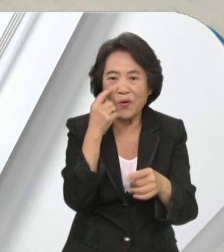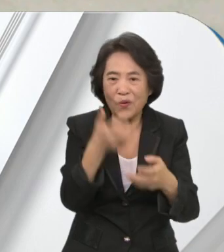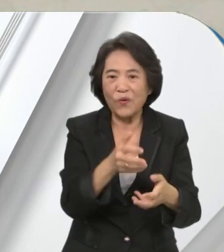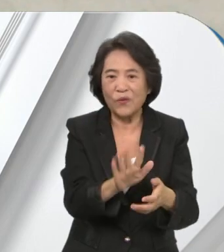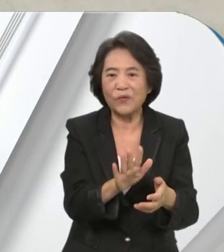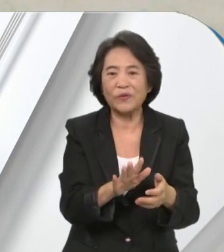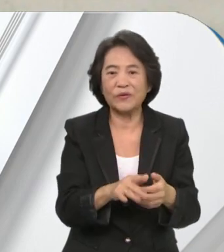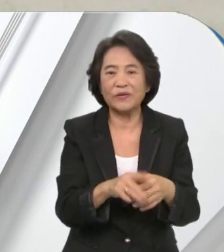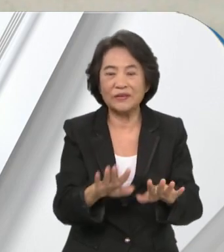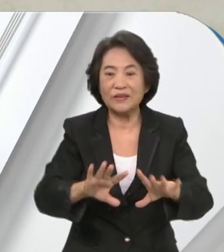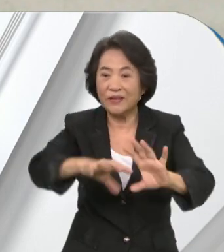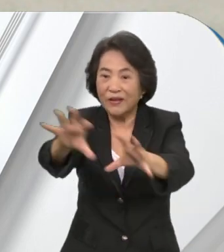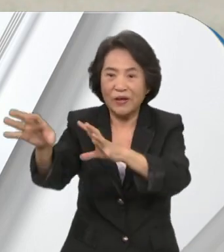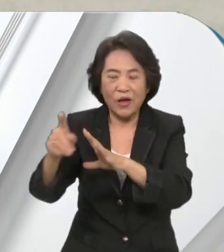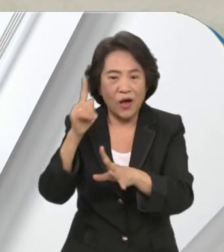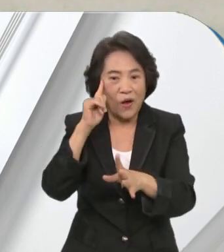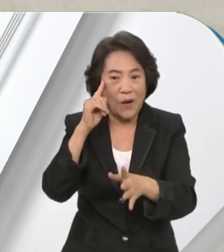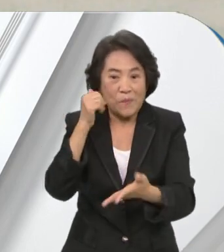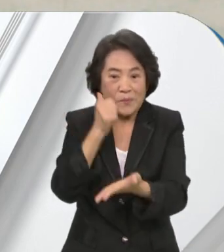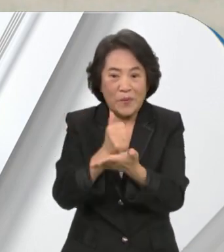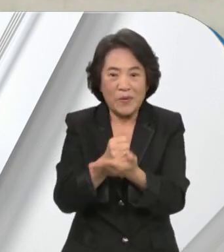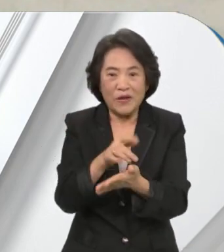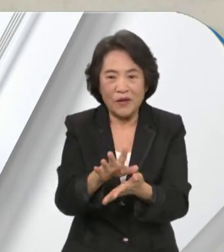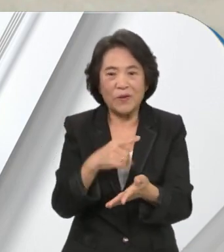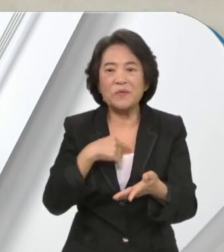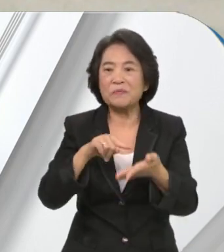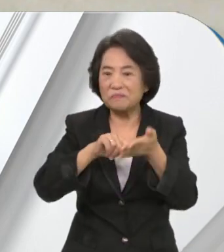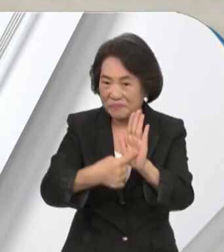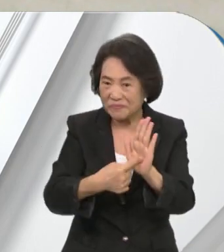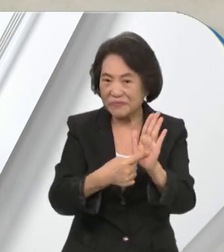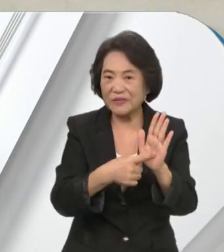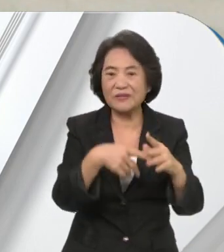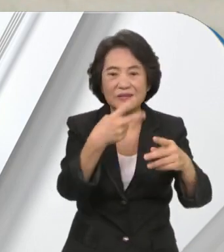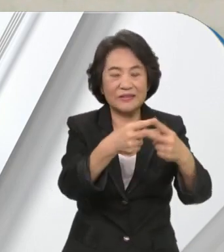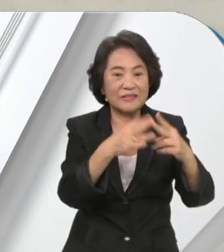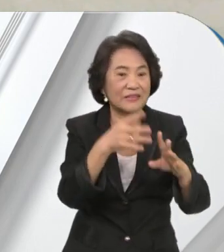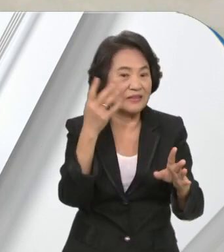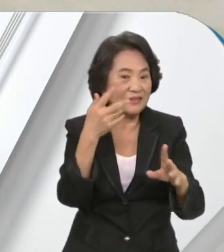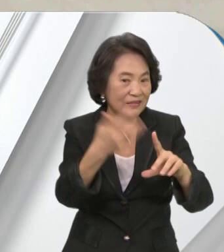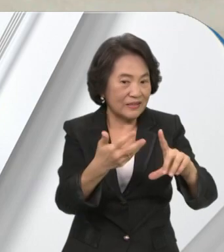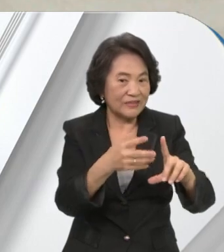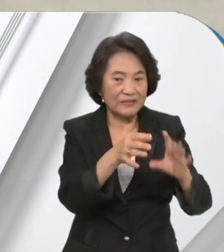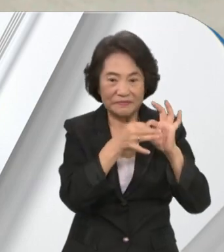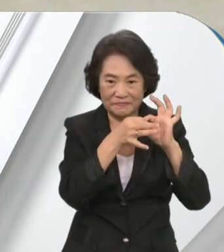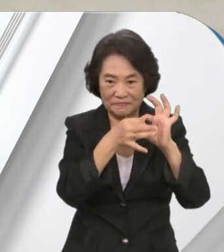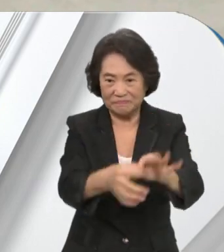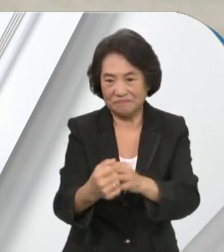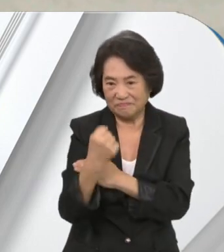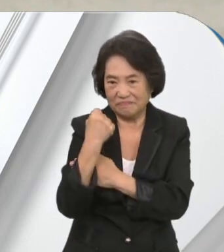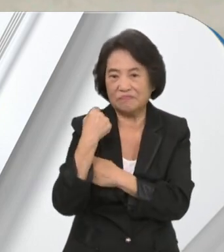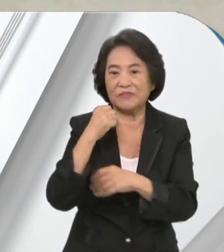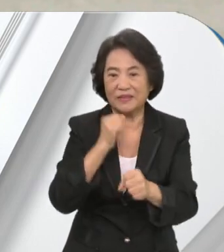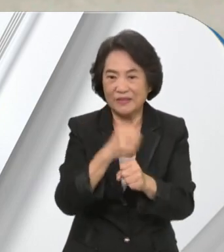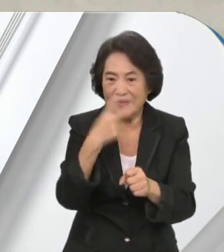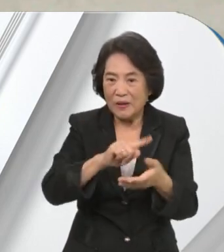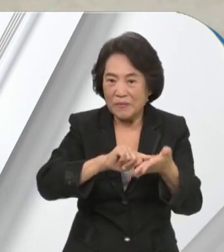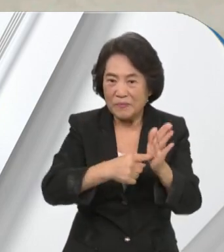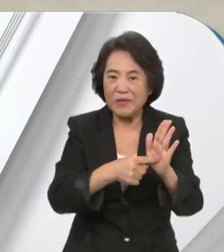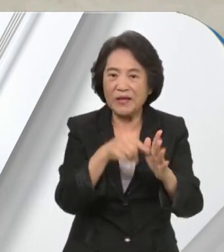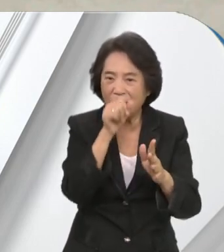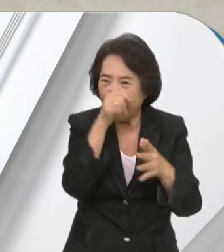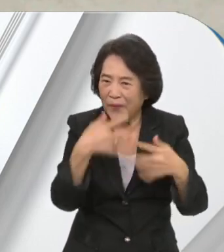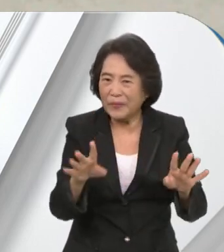擺做得得到了在國際嘅肯定，是表示客家電視會繼續三萬大病去做出很好